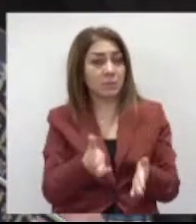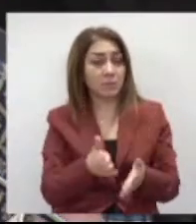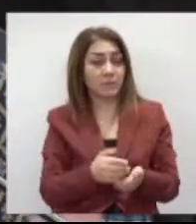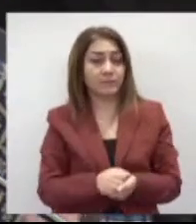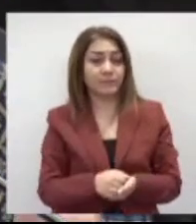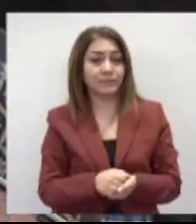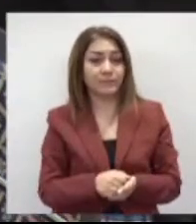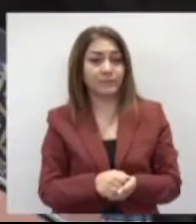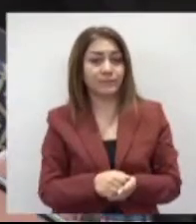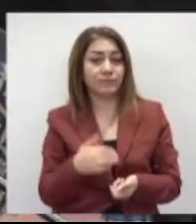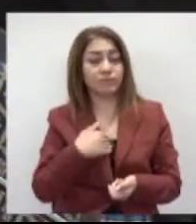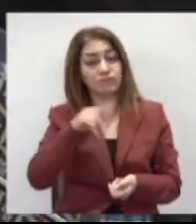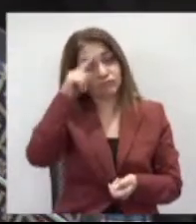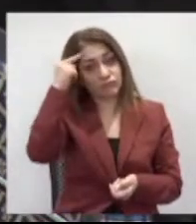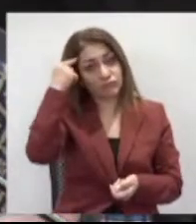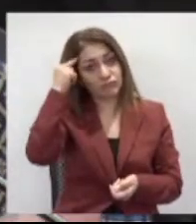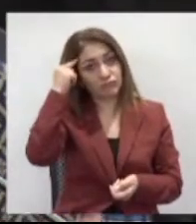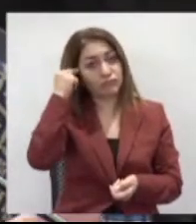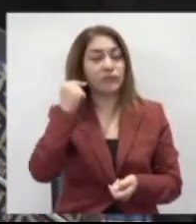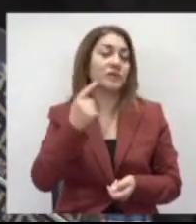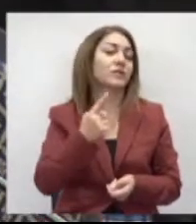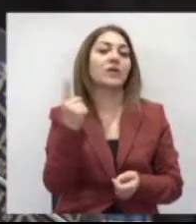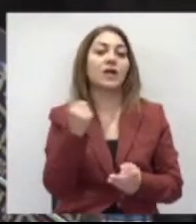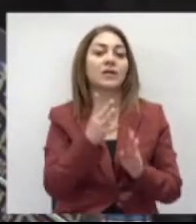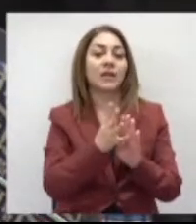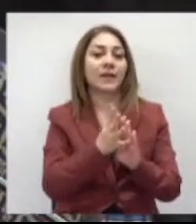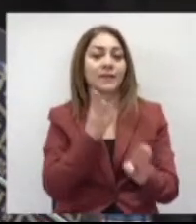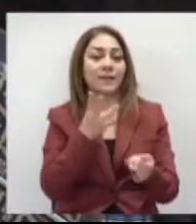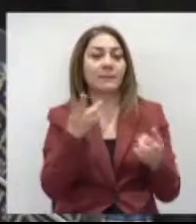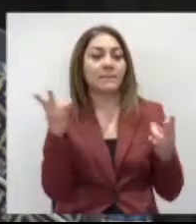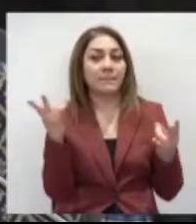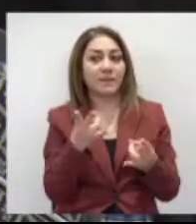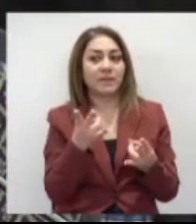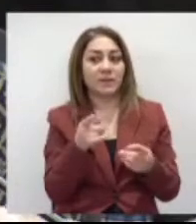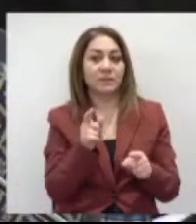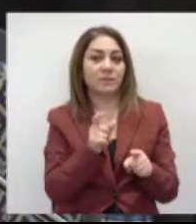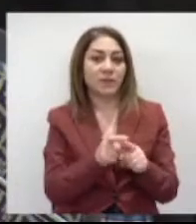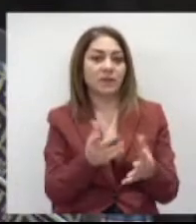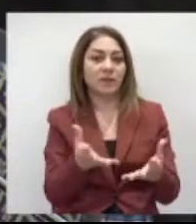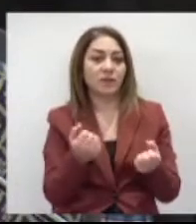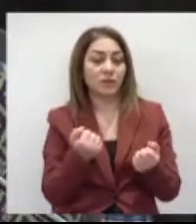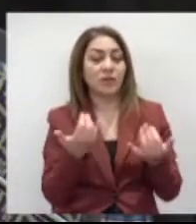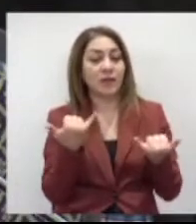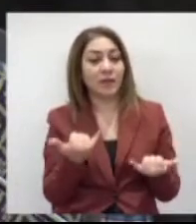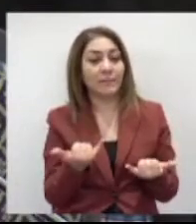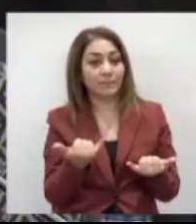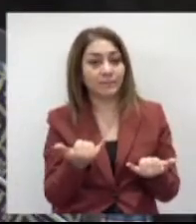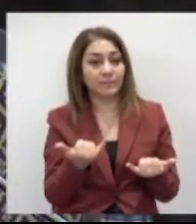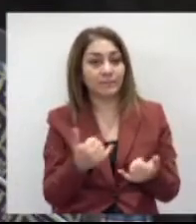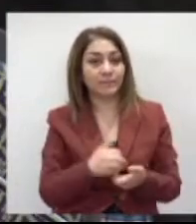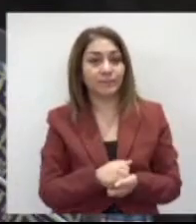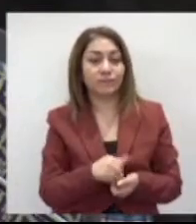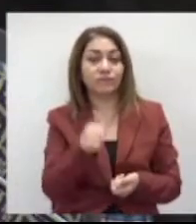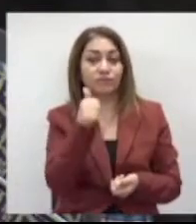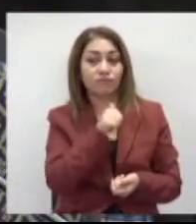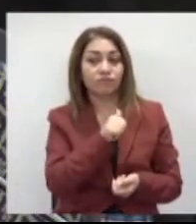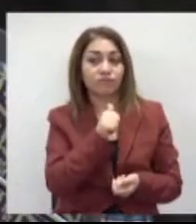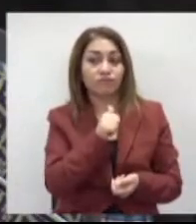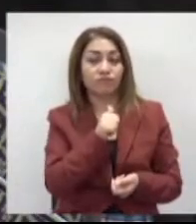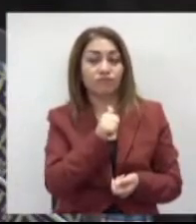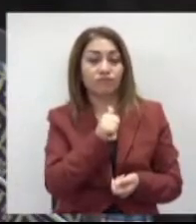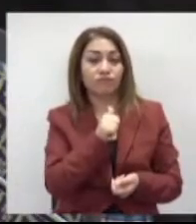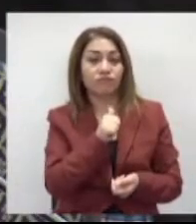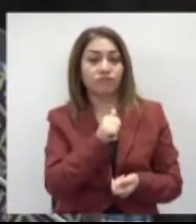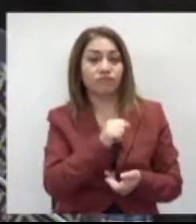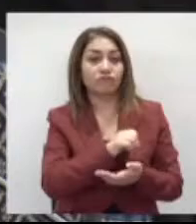իրականացվեն։ Հետևաբար ինձ թվում է, որ առաջնահերթ մենք պետք է նկատի ունենանք այս հանգամանքներ։ Հիմա եթե փորձեմ առաջ